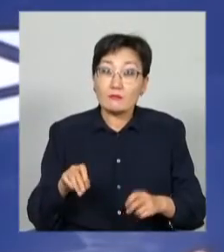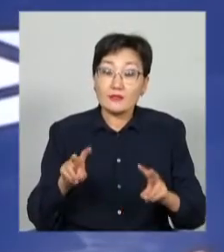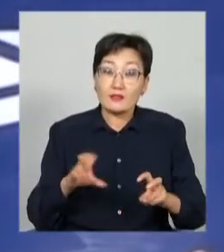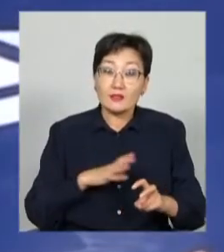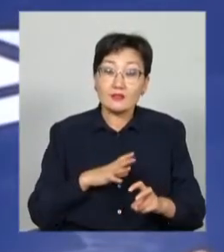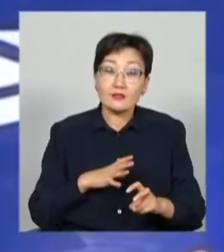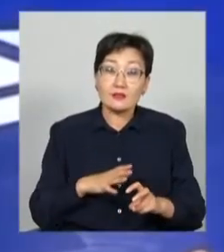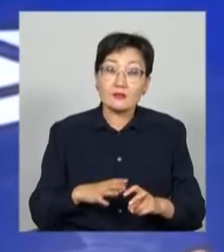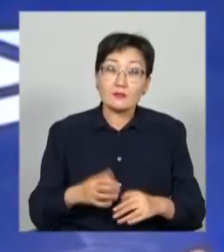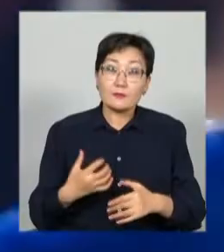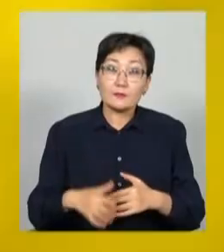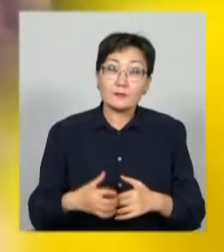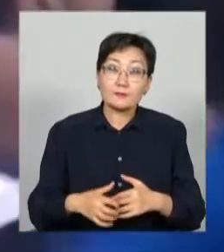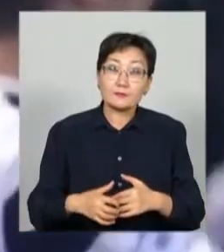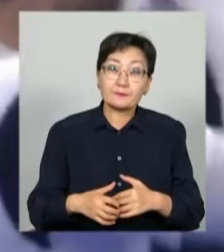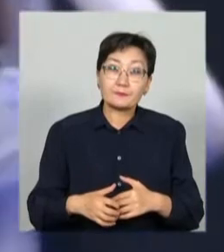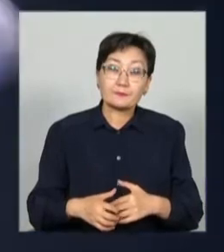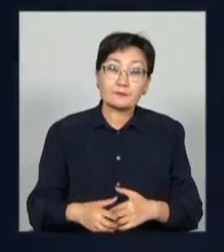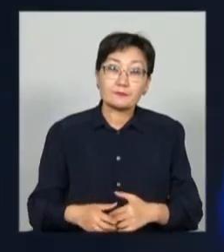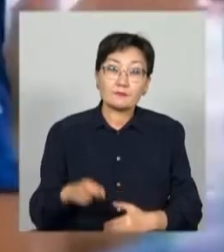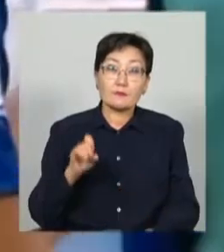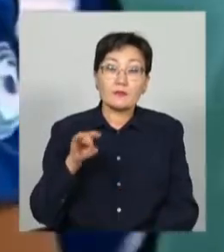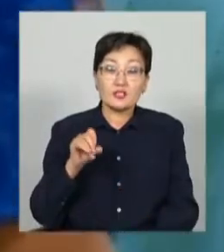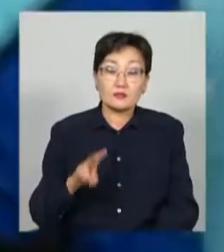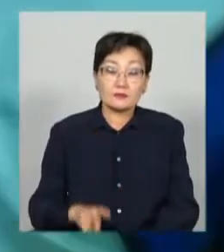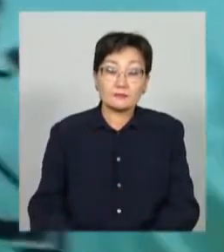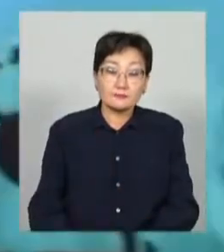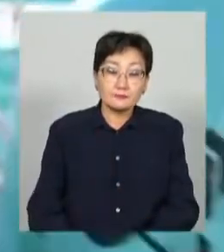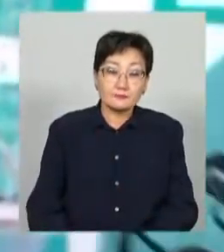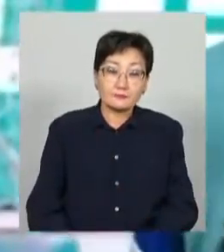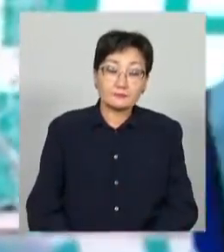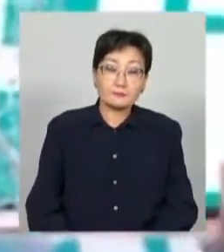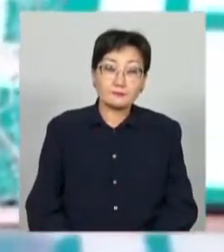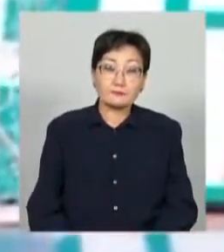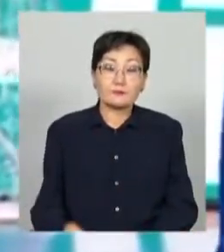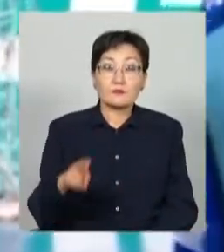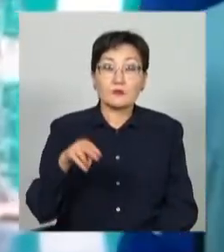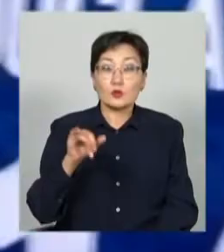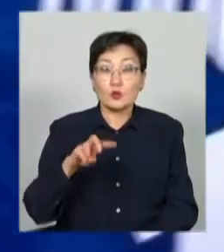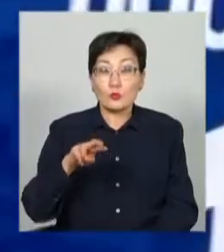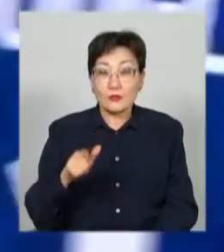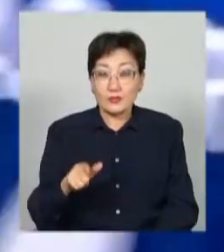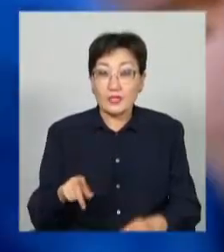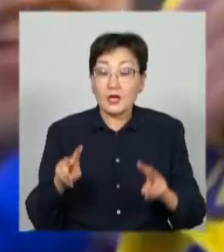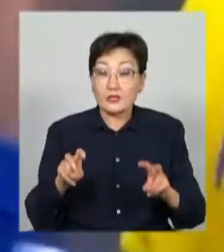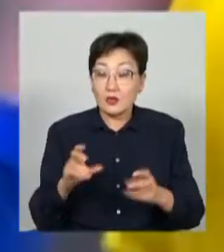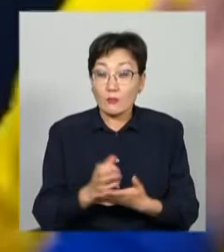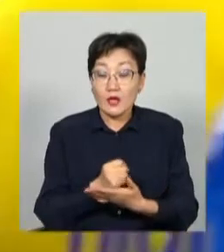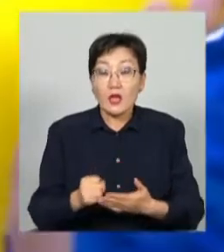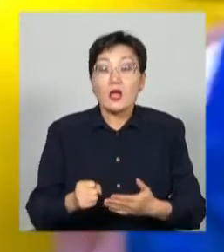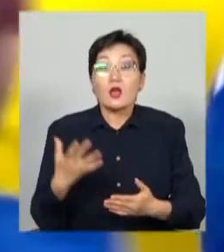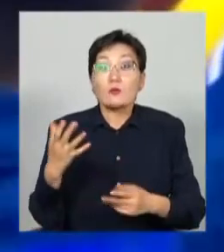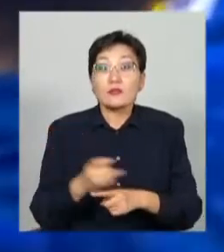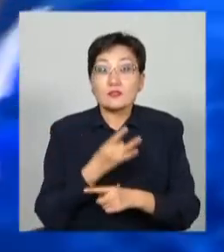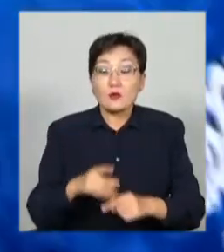Біржан Оразов! Дубльдің авторы атанды! Одан бөлек әлемнің 5 дүркін